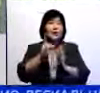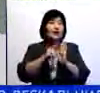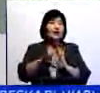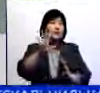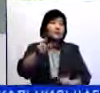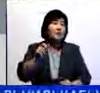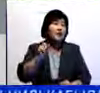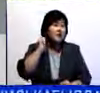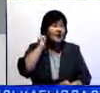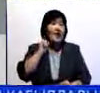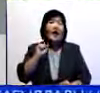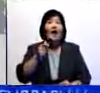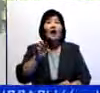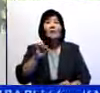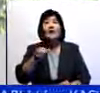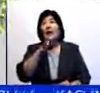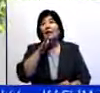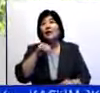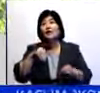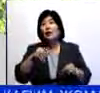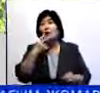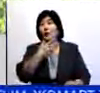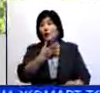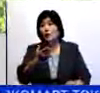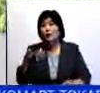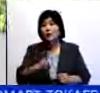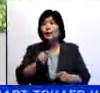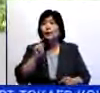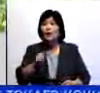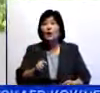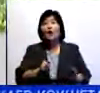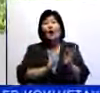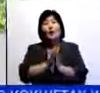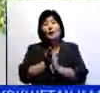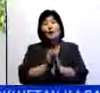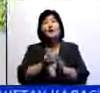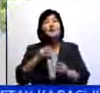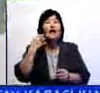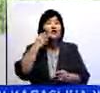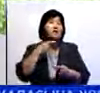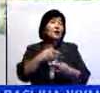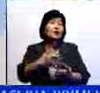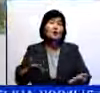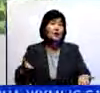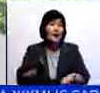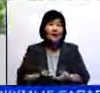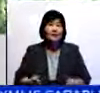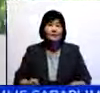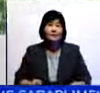75 жастағы Ағыбай атаның бақшасында тұрмыз. Көріп тұрғандарыңыздай, мұнда көкөністің де жемістің де түр-түрі бар.